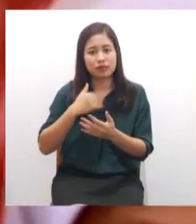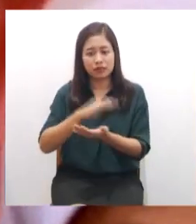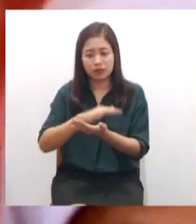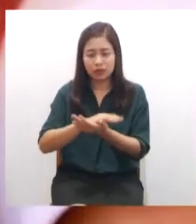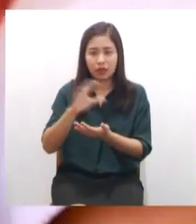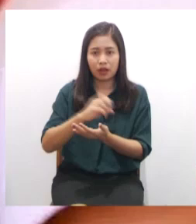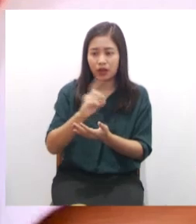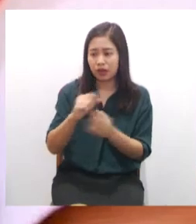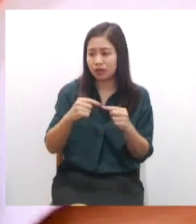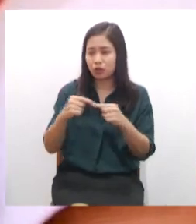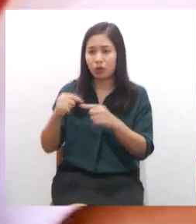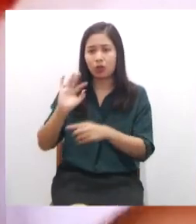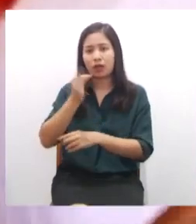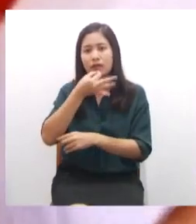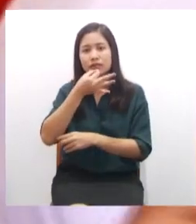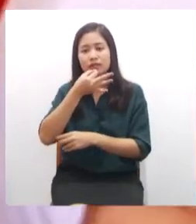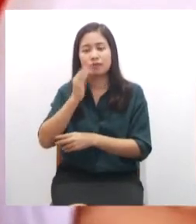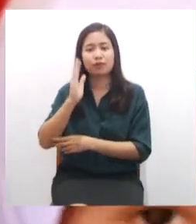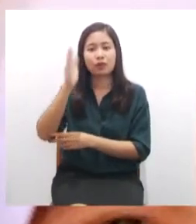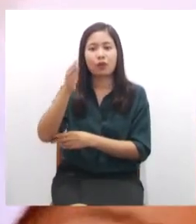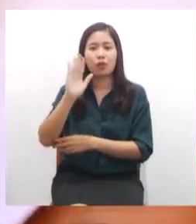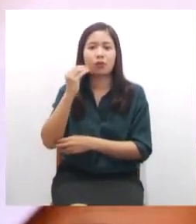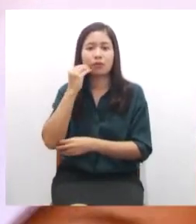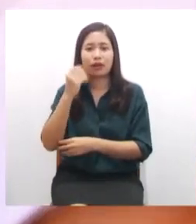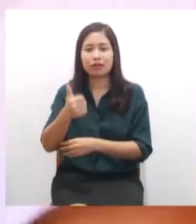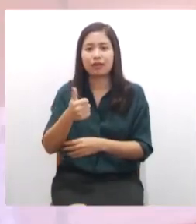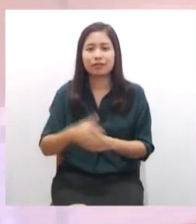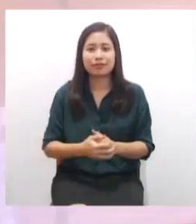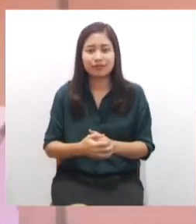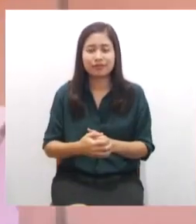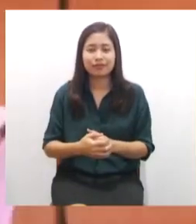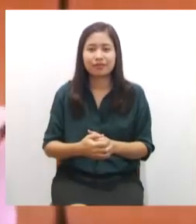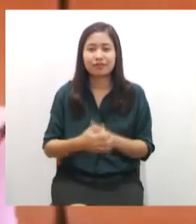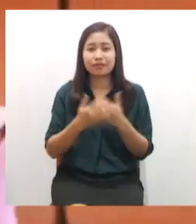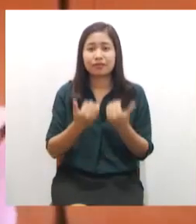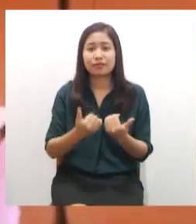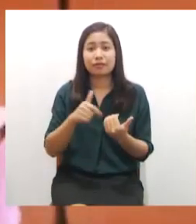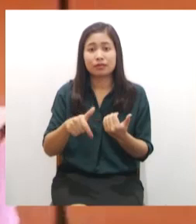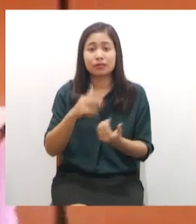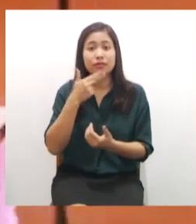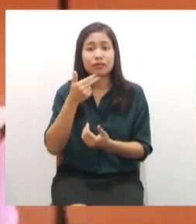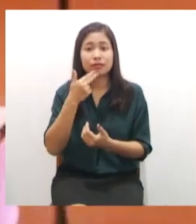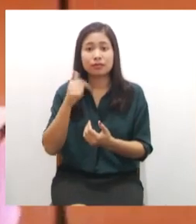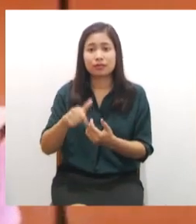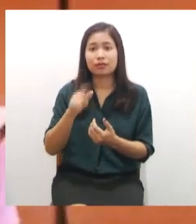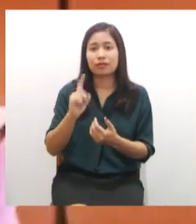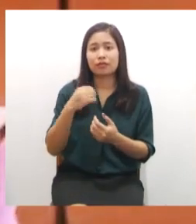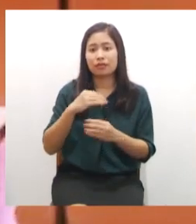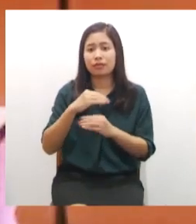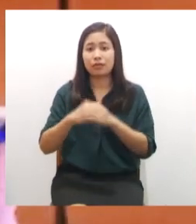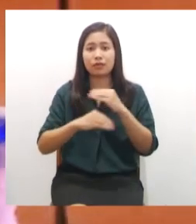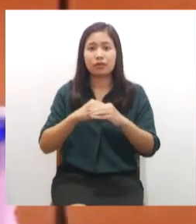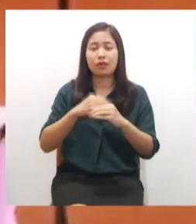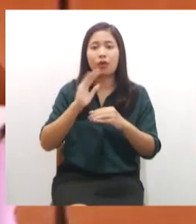ามารถไปต่อยอดเป็นอาชีพเสริมที่บ้านได้อีกด้วย สำหรับการทำขนมเนี้ยก็คือเป็นโครงการของไทยเบ